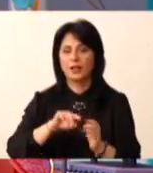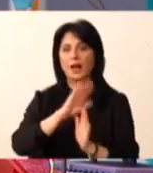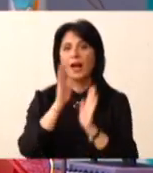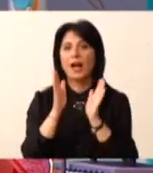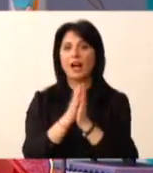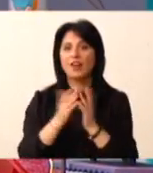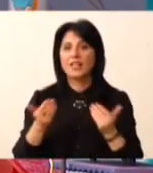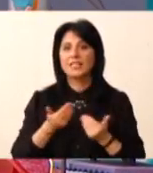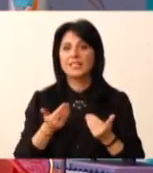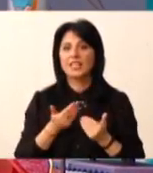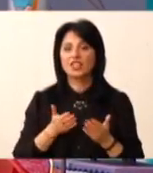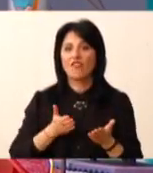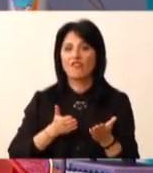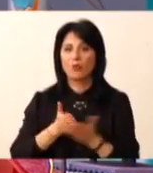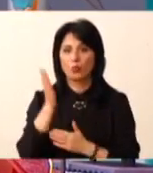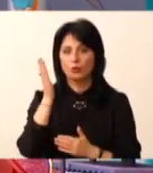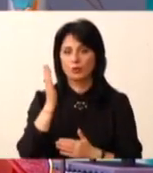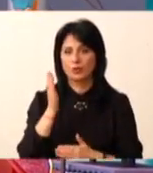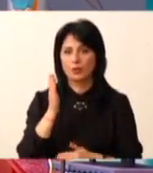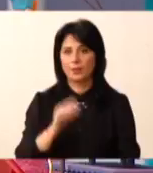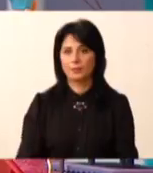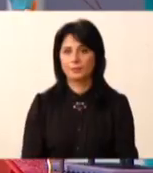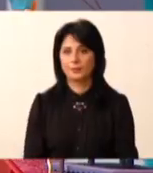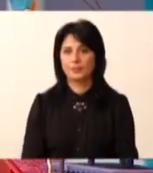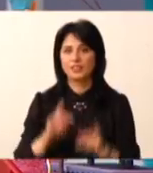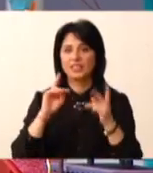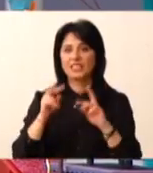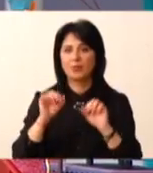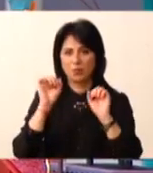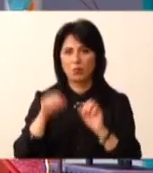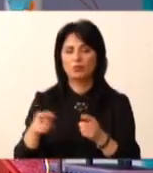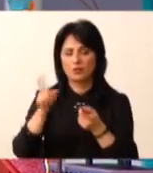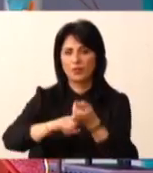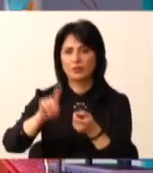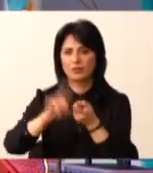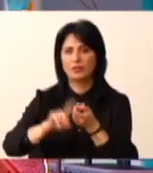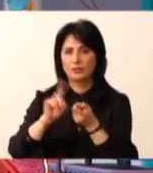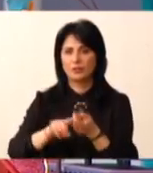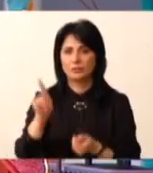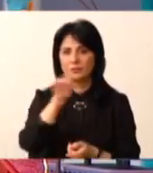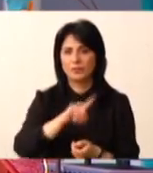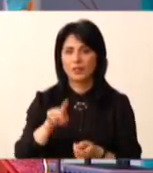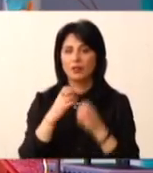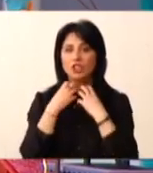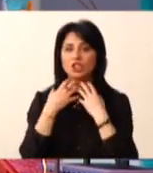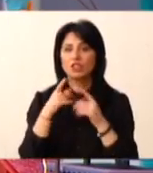ყველა სასიცოცხლო ფუნქციის ცვლილება შეიძლება გამოიწვიოს. ფარისებრი ჯირკვლის